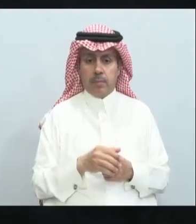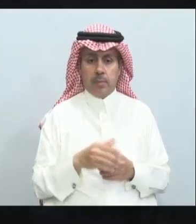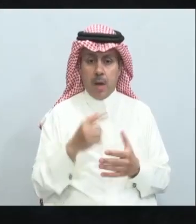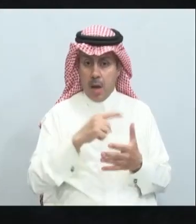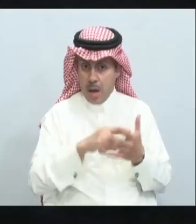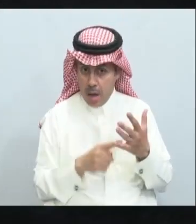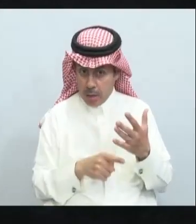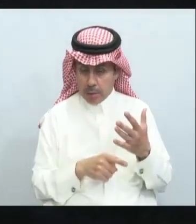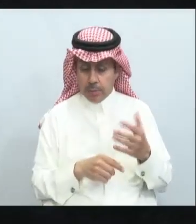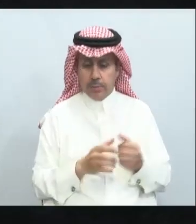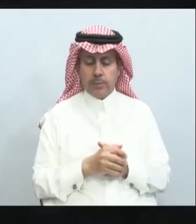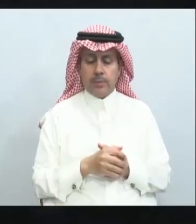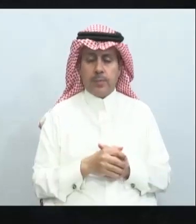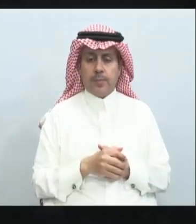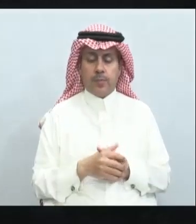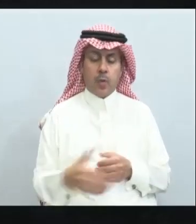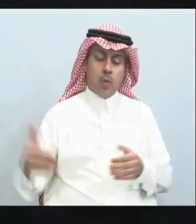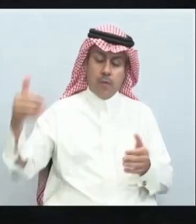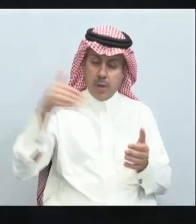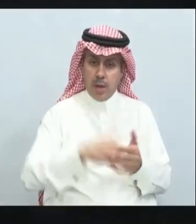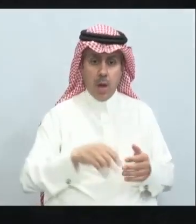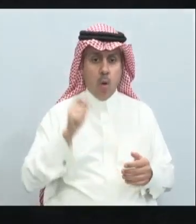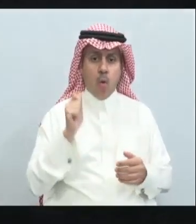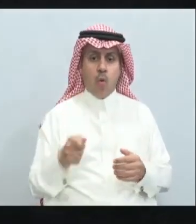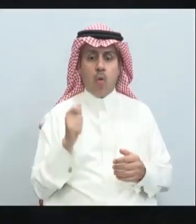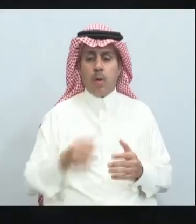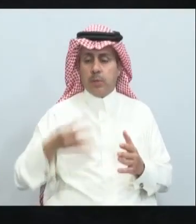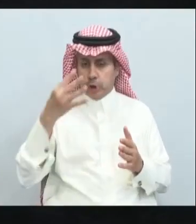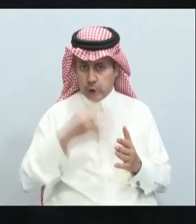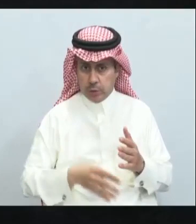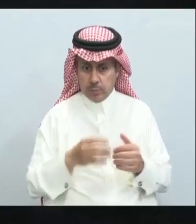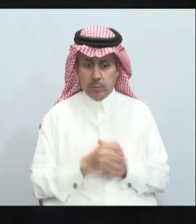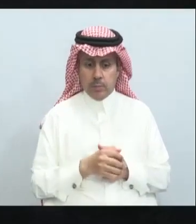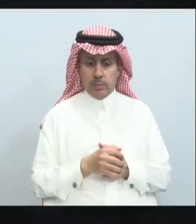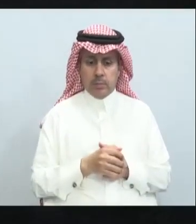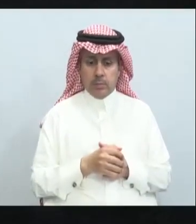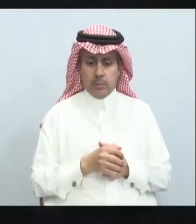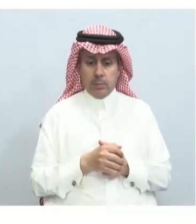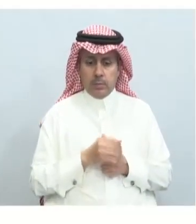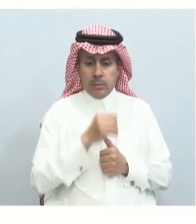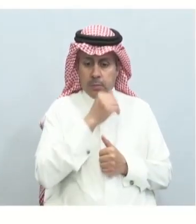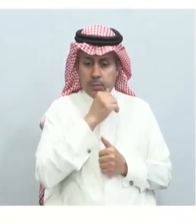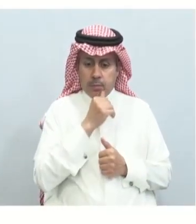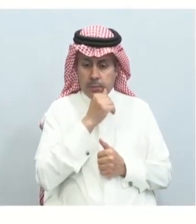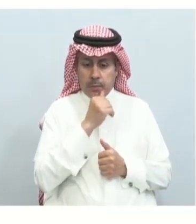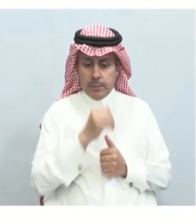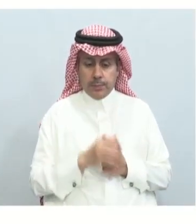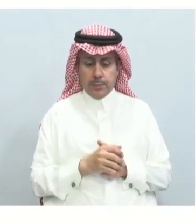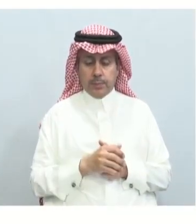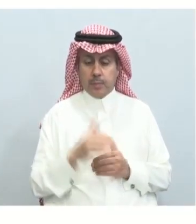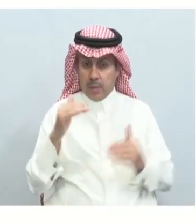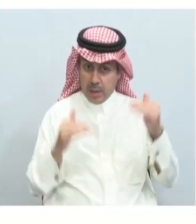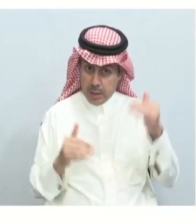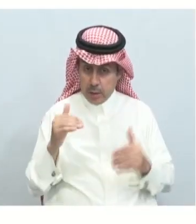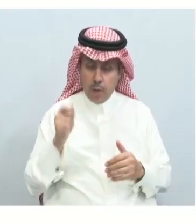الحالات السبع ثم نصل الى الحكم الشرعي عن طريق الاستقراء اذا يختلف حكم